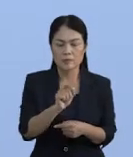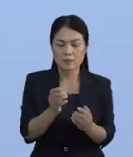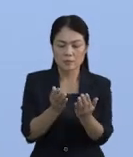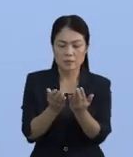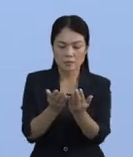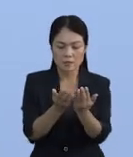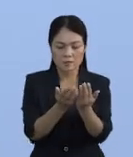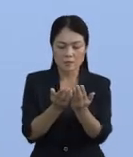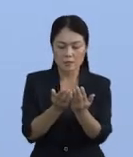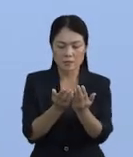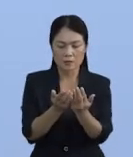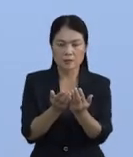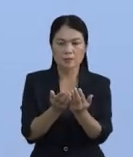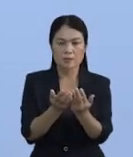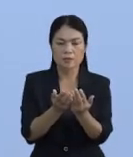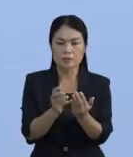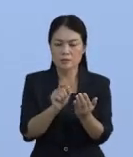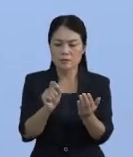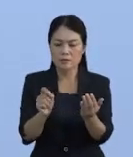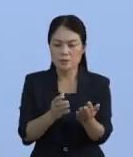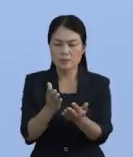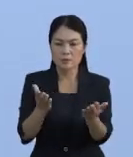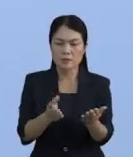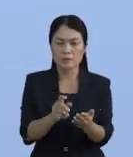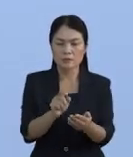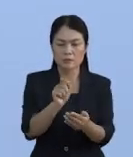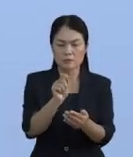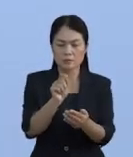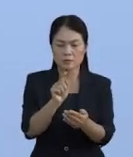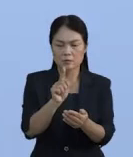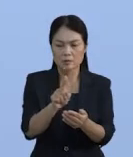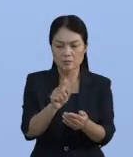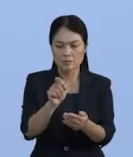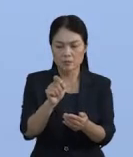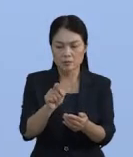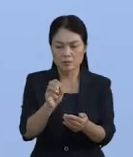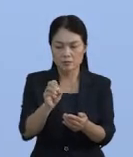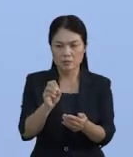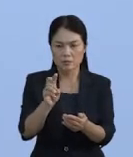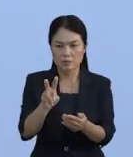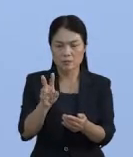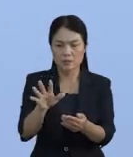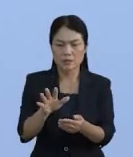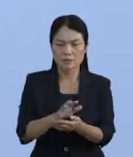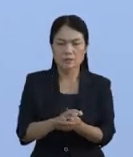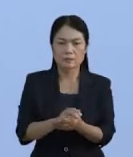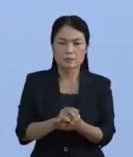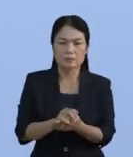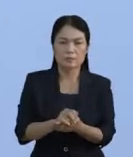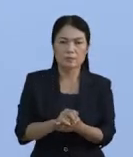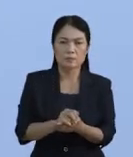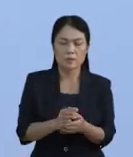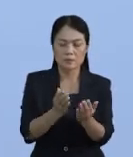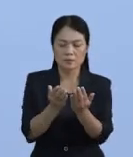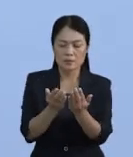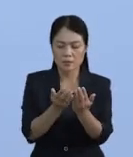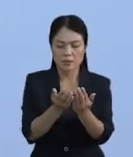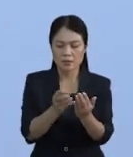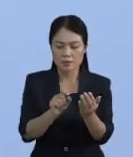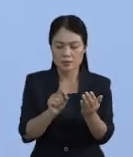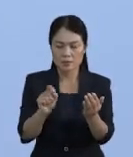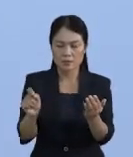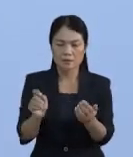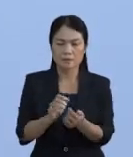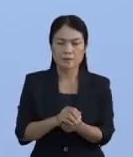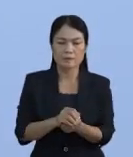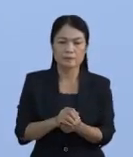an với nhé thôi an đặt xây chẳng mấy con đấy và mũi chết sâu là phải pram chấn dương an hai dương đặt xây mà dương lại